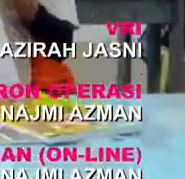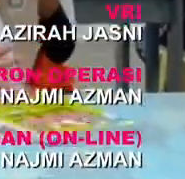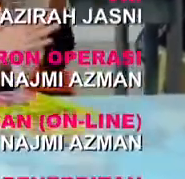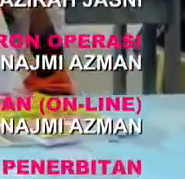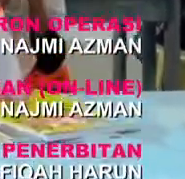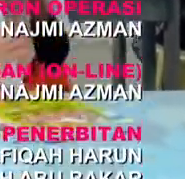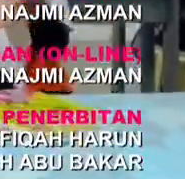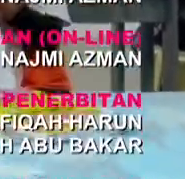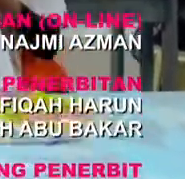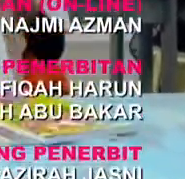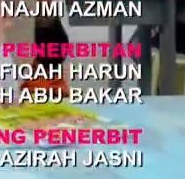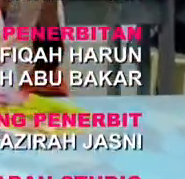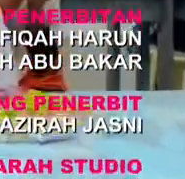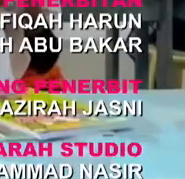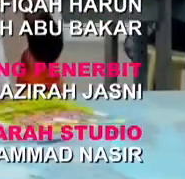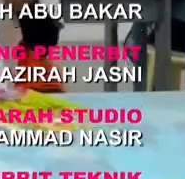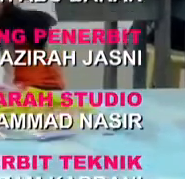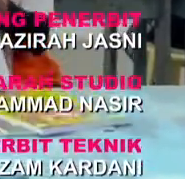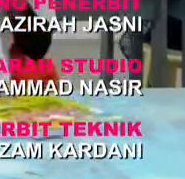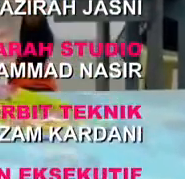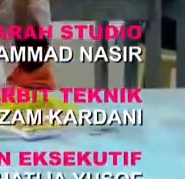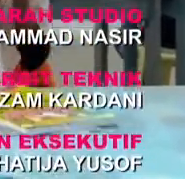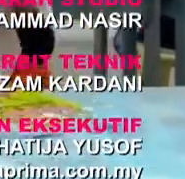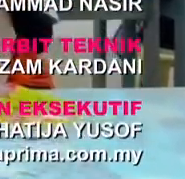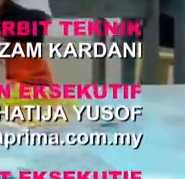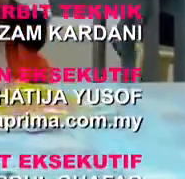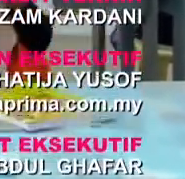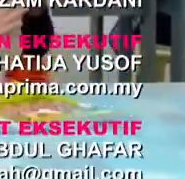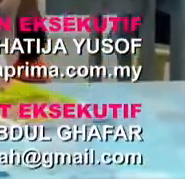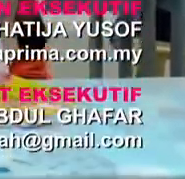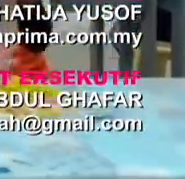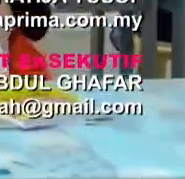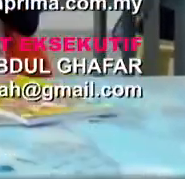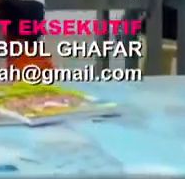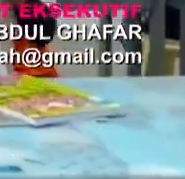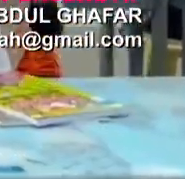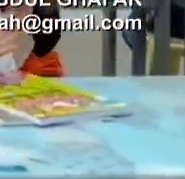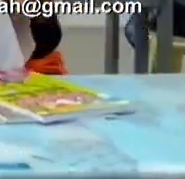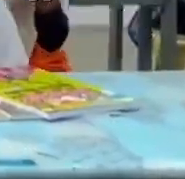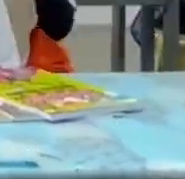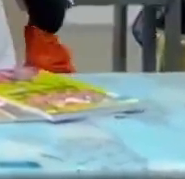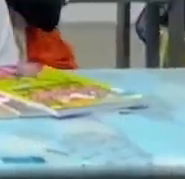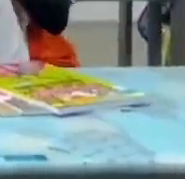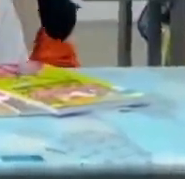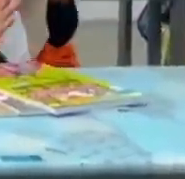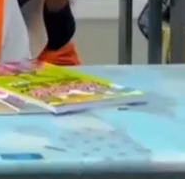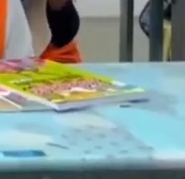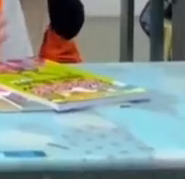rasa sayang kita sayang-sayangi ini